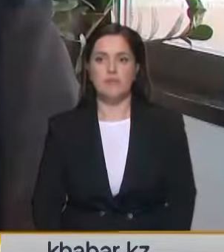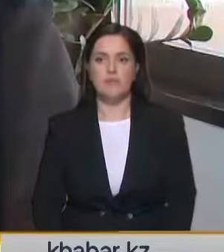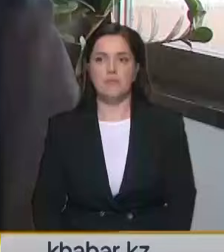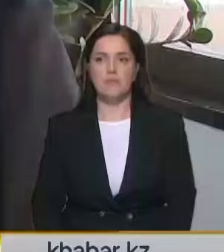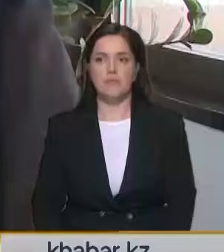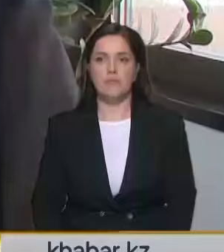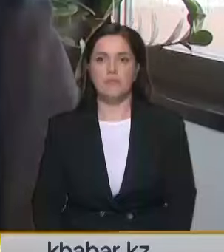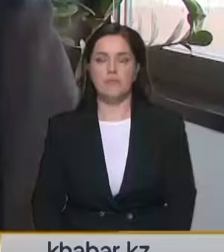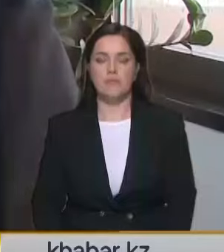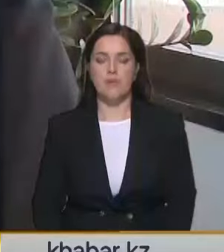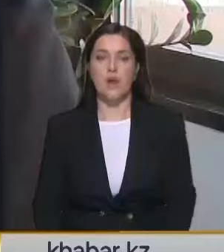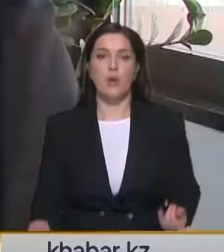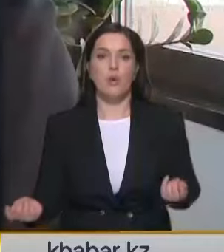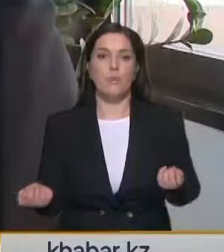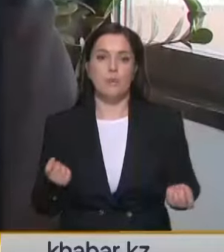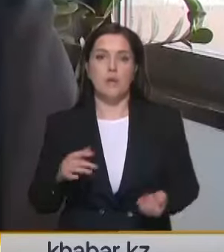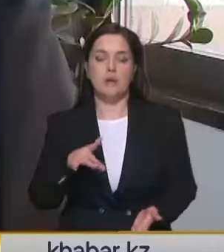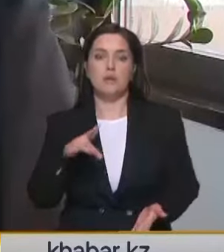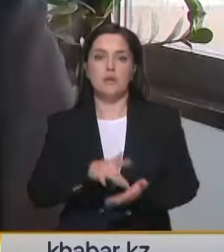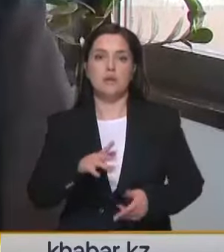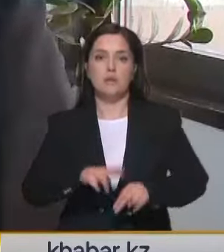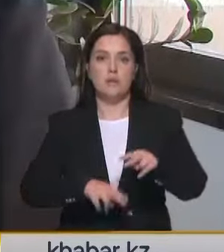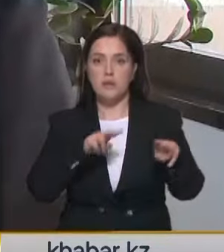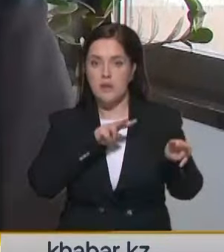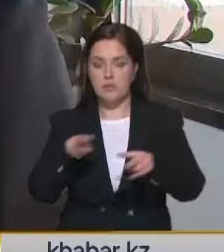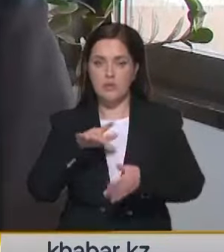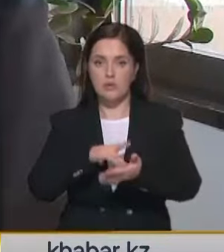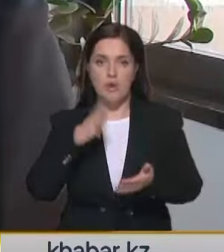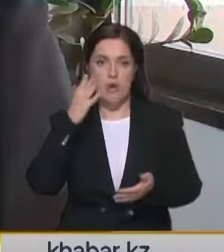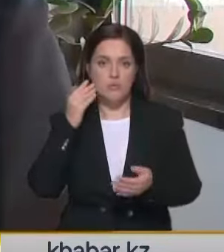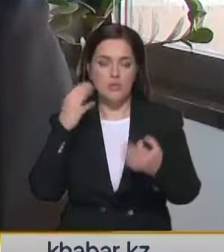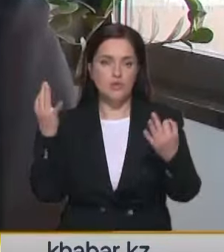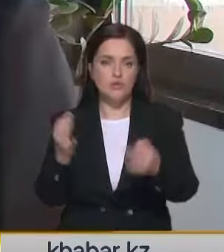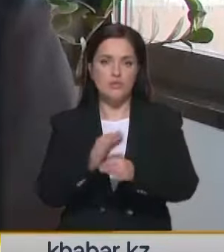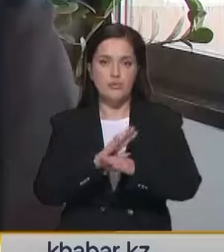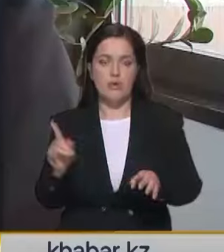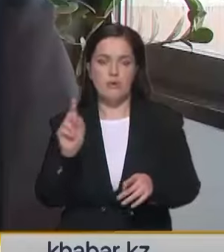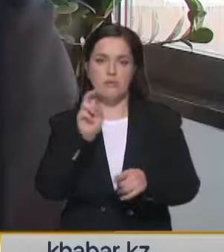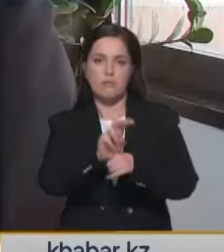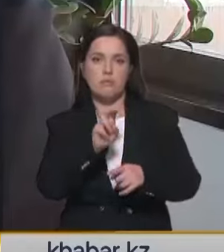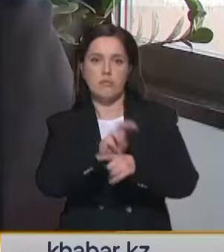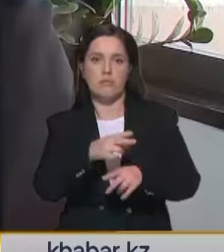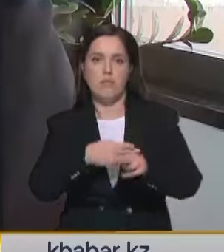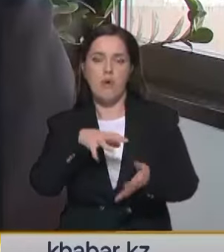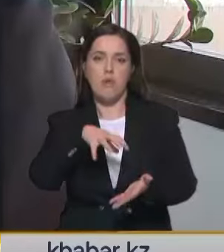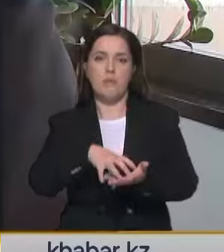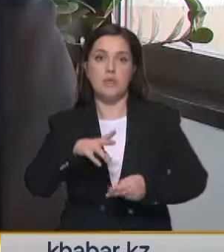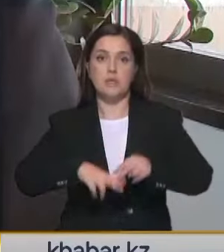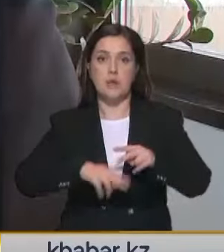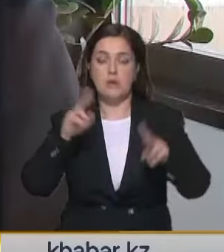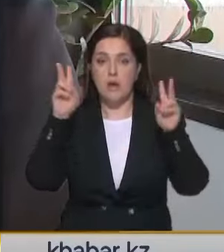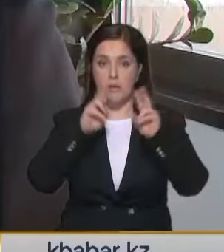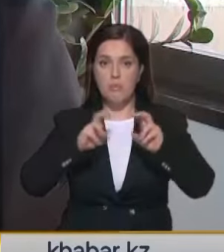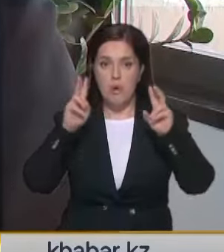На сегодняшний день управление градостроительного контроля города Алма-Аты лишено возможности беспрепятственно посещать объекты строительства. В результате все проверки